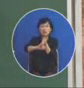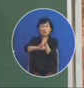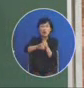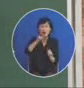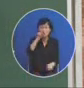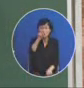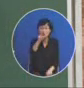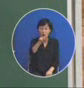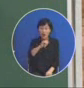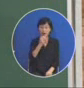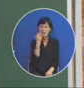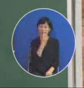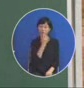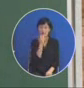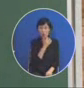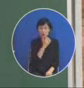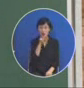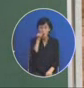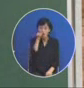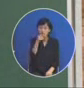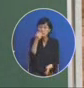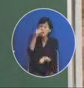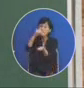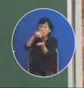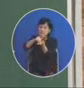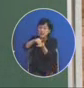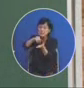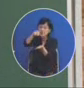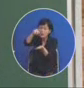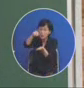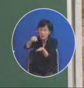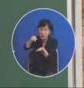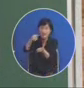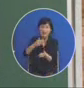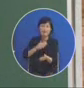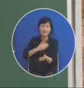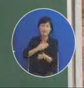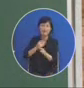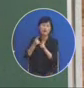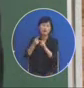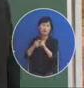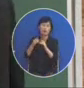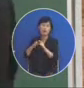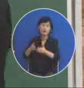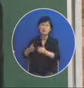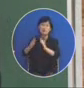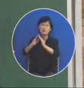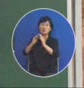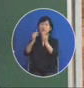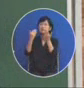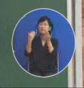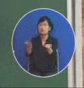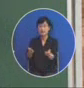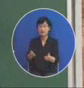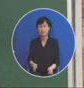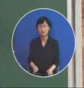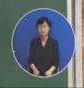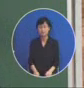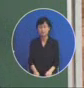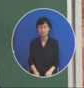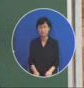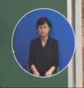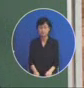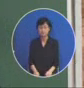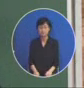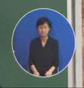너는 베드로라 이 반석 위에 내 교회를 세울 것이다. You are Peter and on this rock I will raise my church.